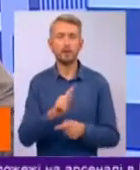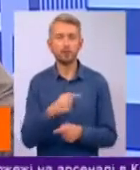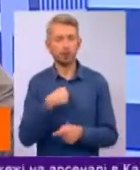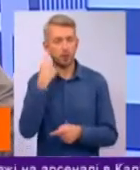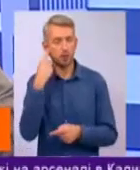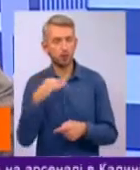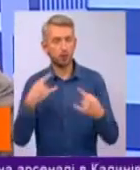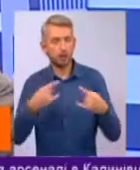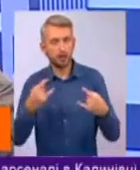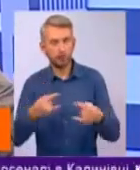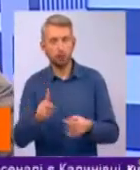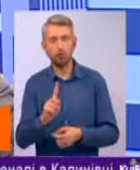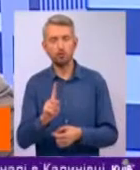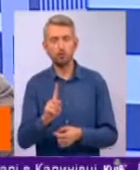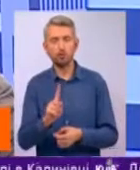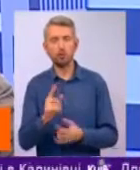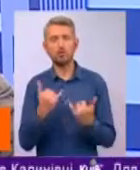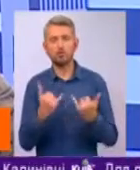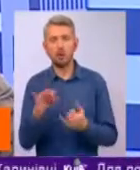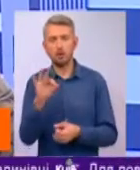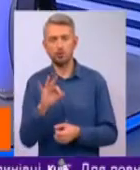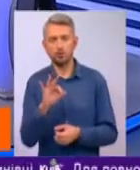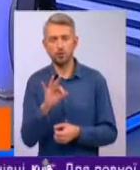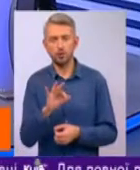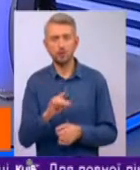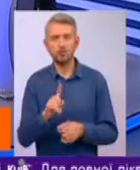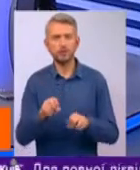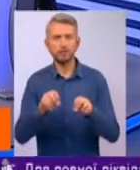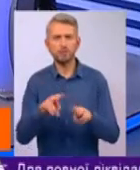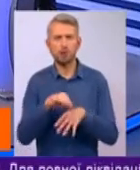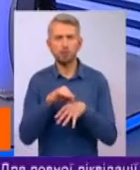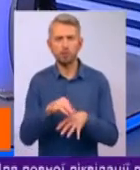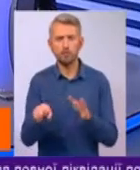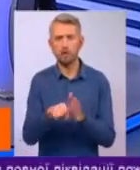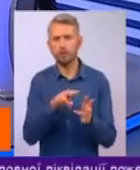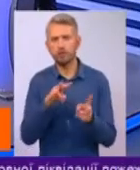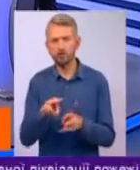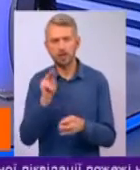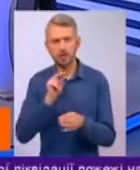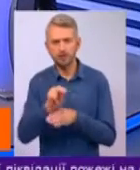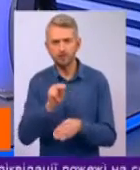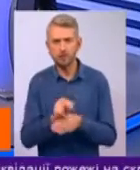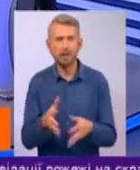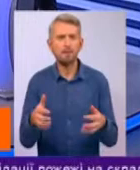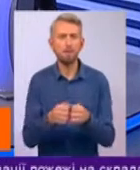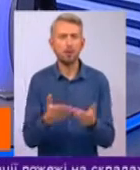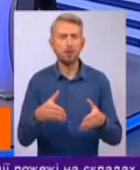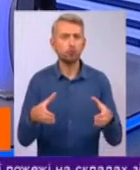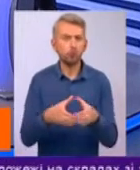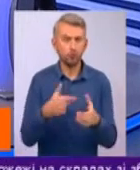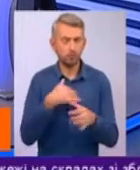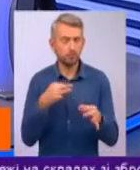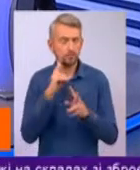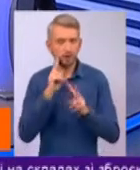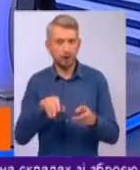чув по телевізору щойно про те, що от спеціально проводили терористичне навчання, піймали якусь групу, про що ми нічого не знаємо.